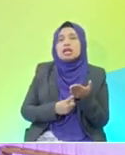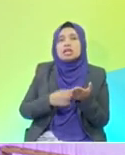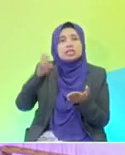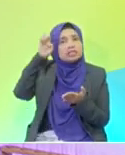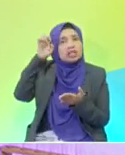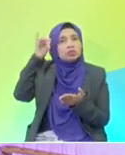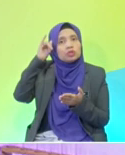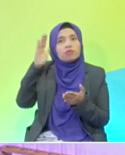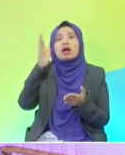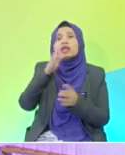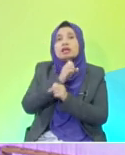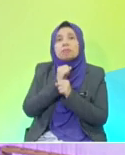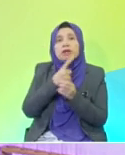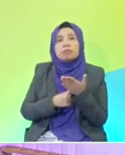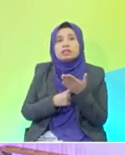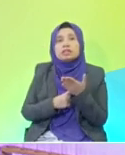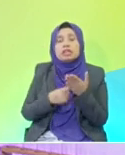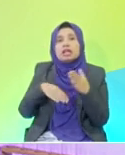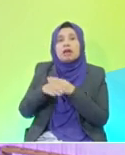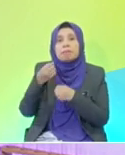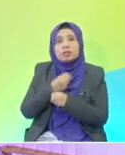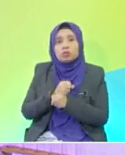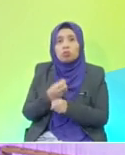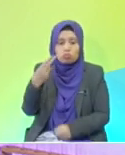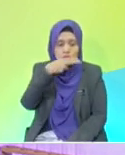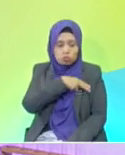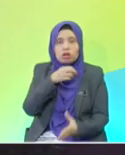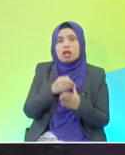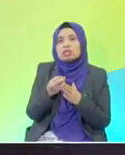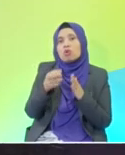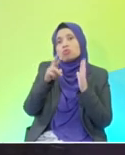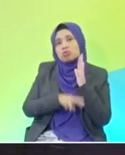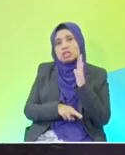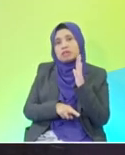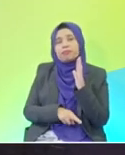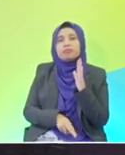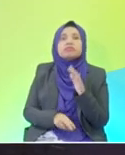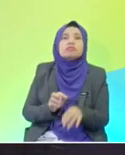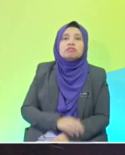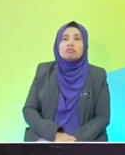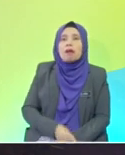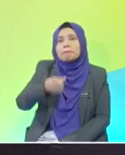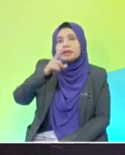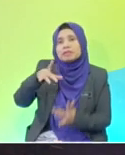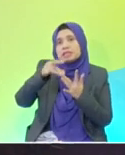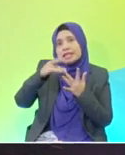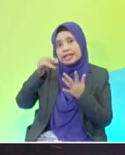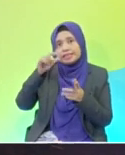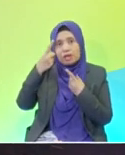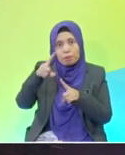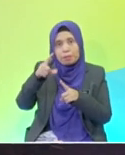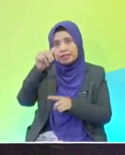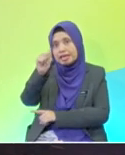mendapat dalam bentuk untung atau rugi Oke so mana mana diantara pilihan jawaban